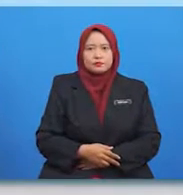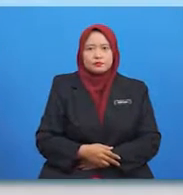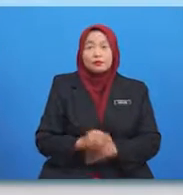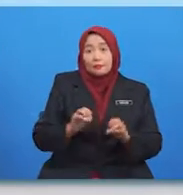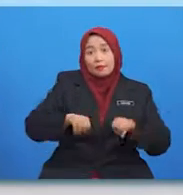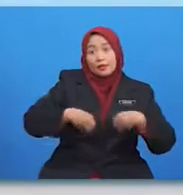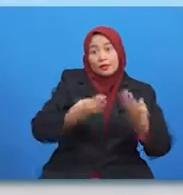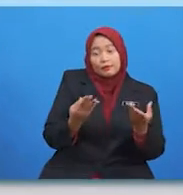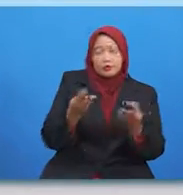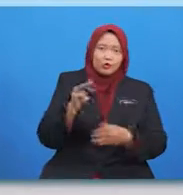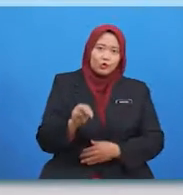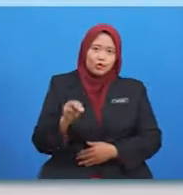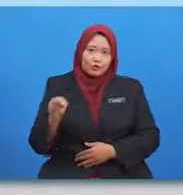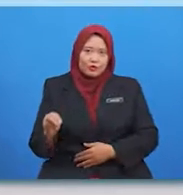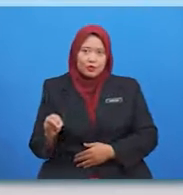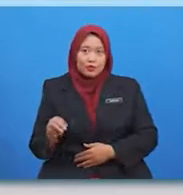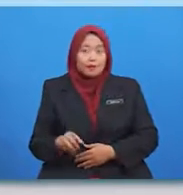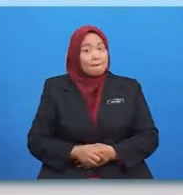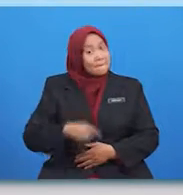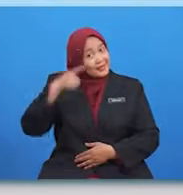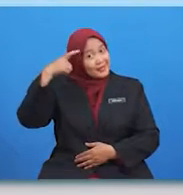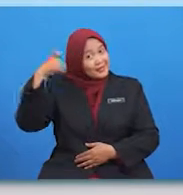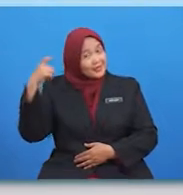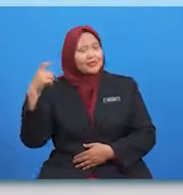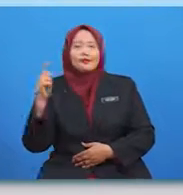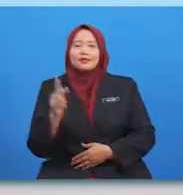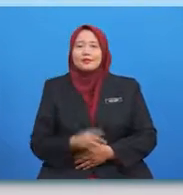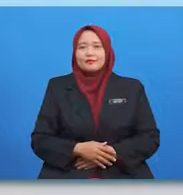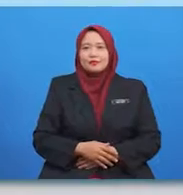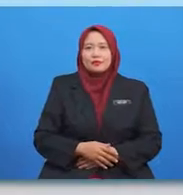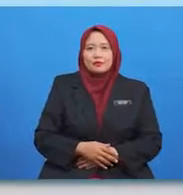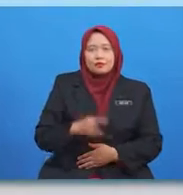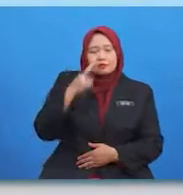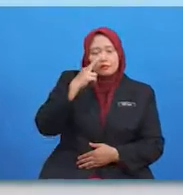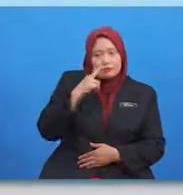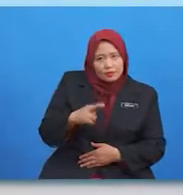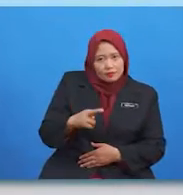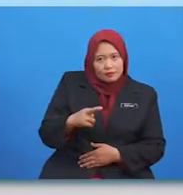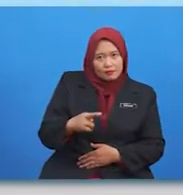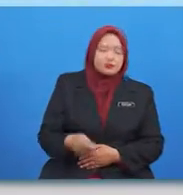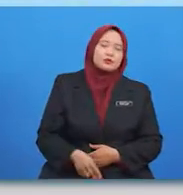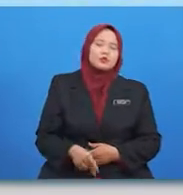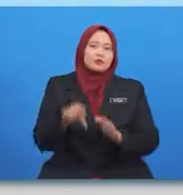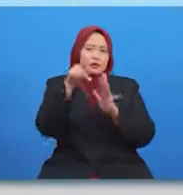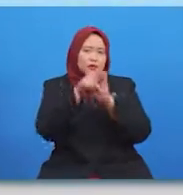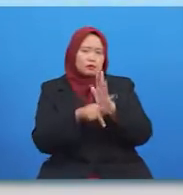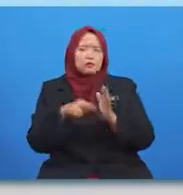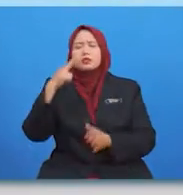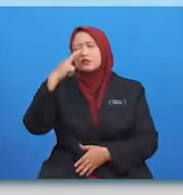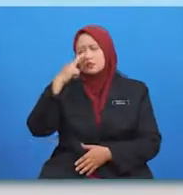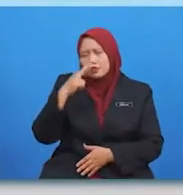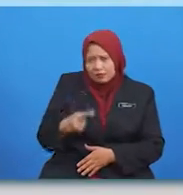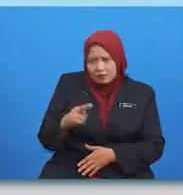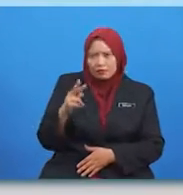Bagaimana murid-murid? Menarik kan? Mereput, perebutan? Apa